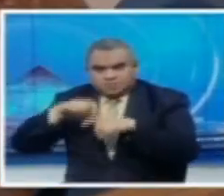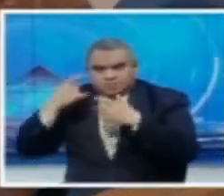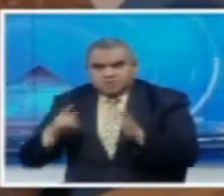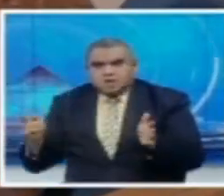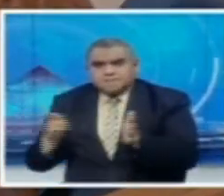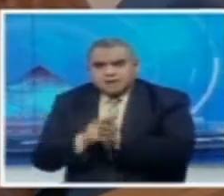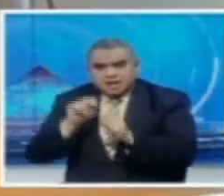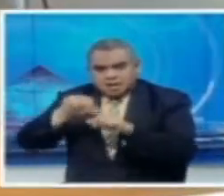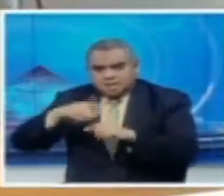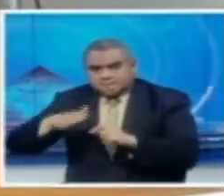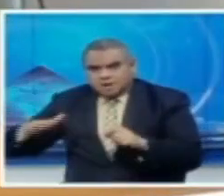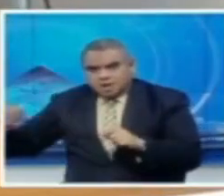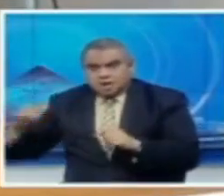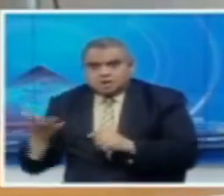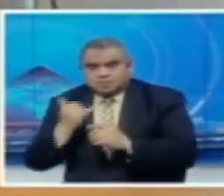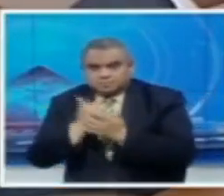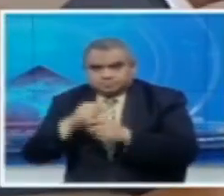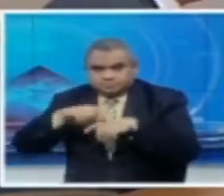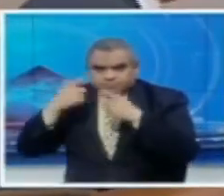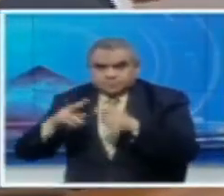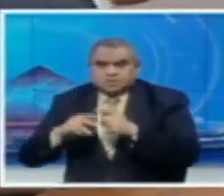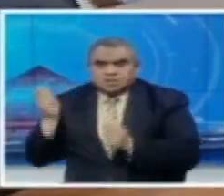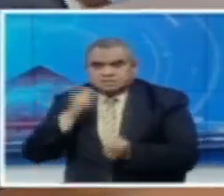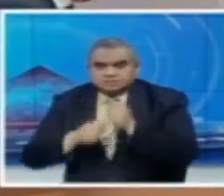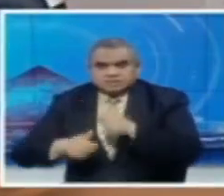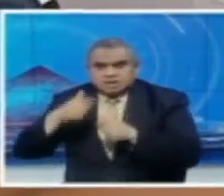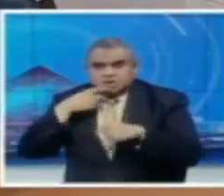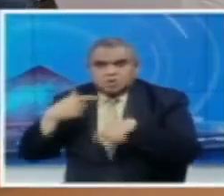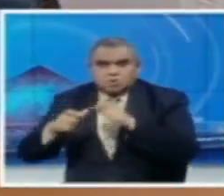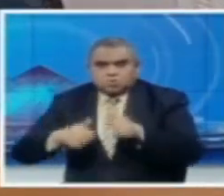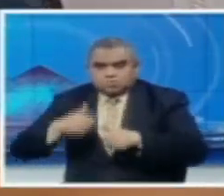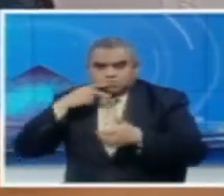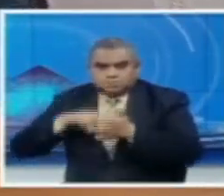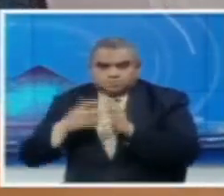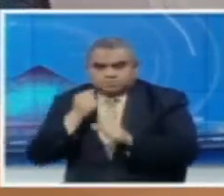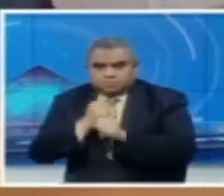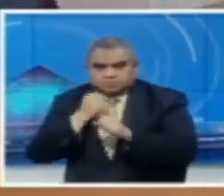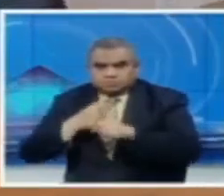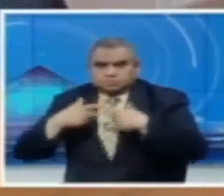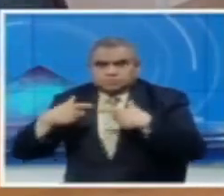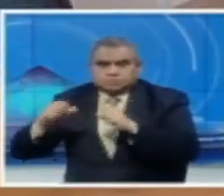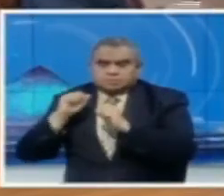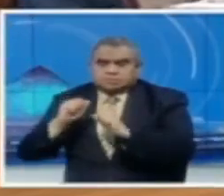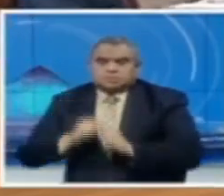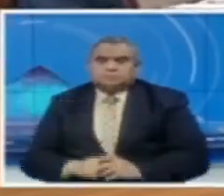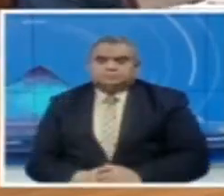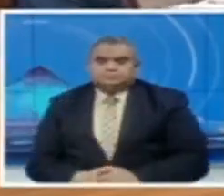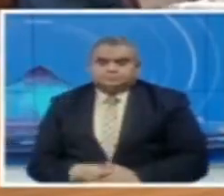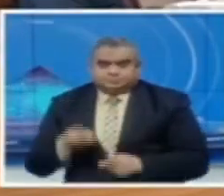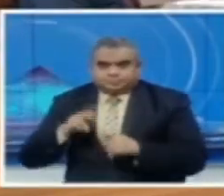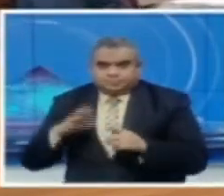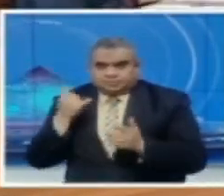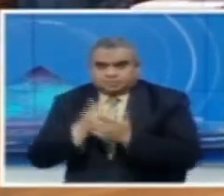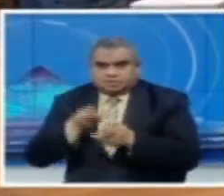شرق بورسعيد إلى جانب مناطق صناعية ولوجستية ومحطة متعددة الأغراض. كما اجتمع